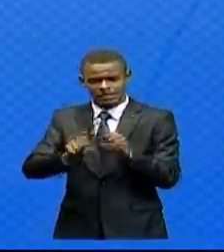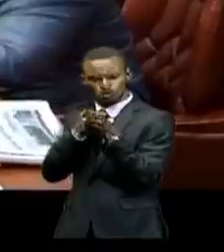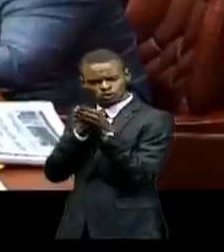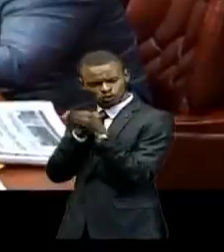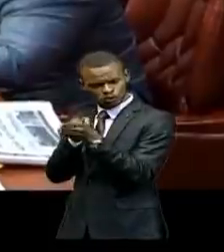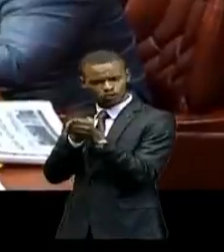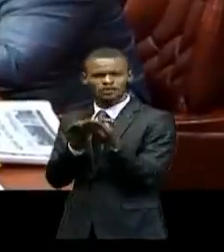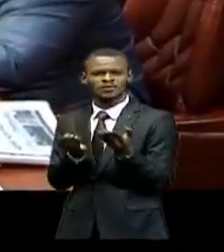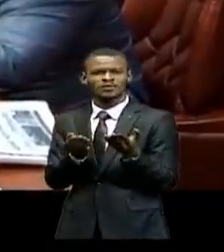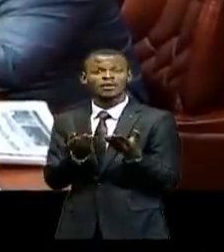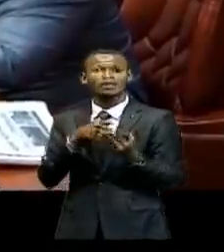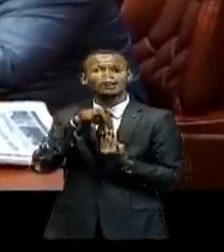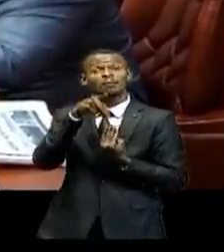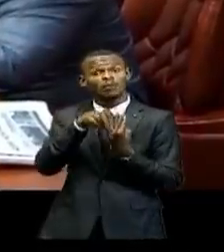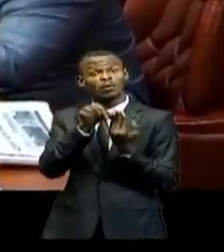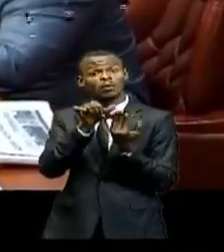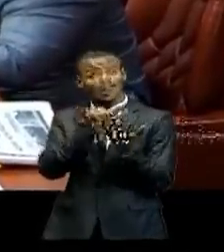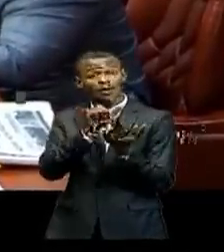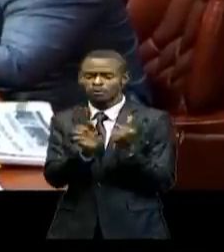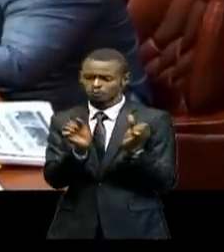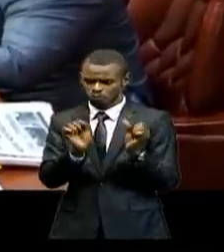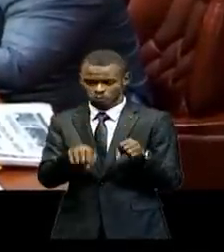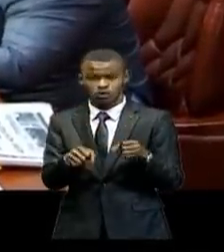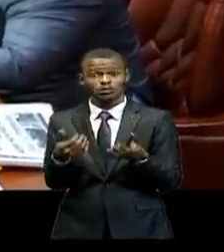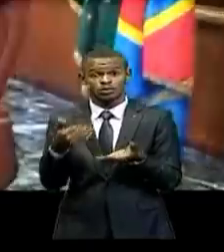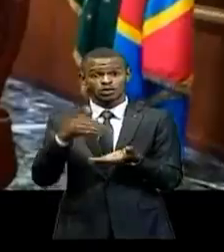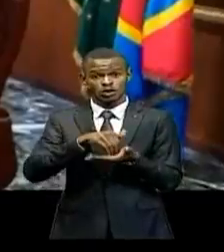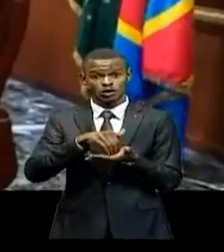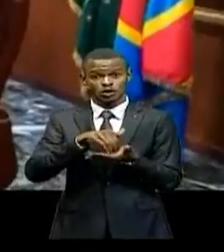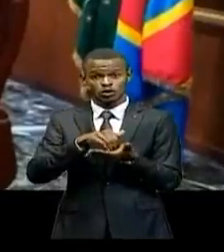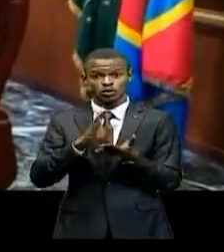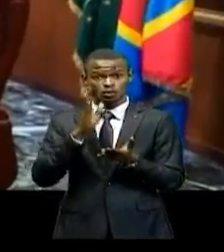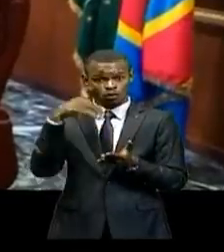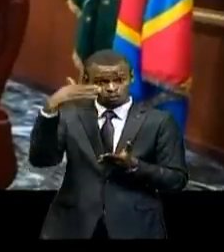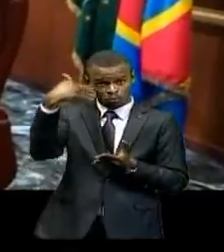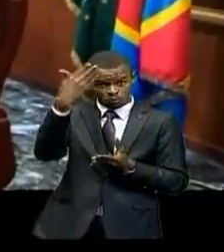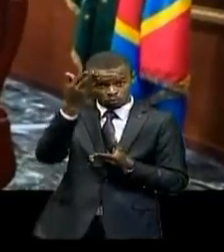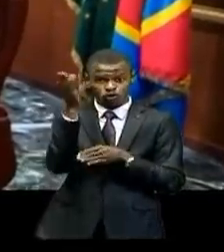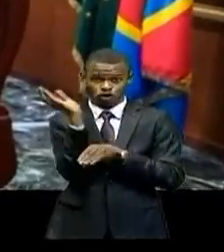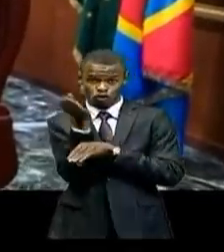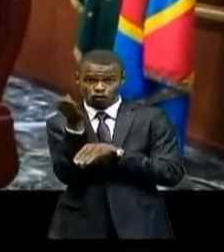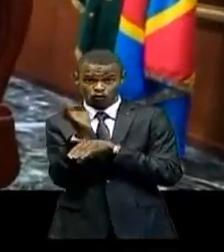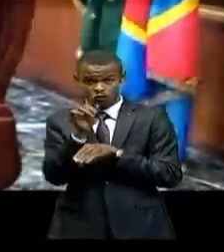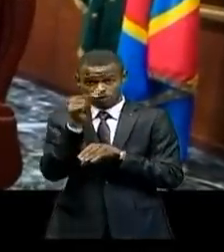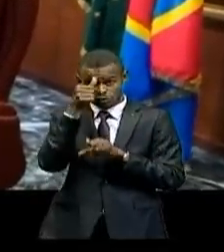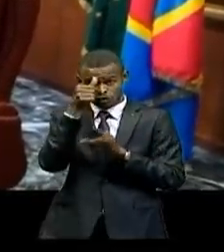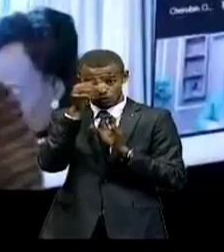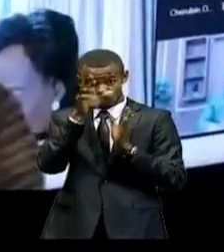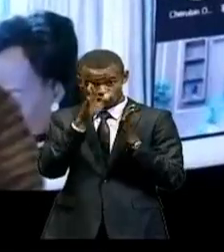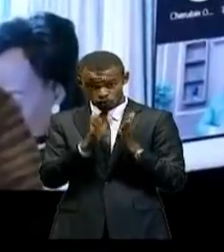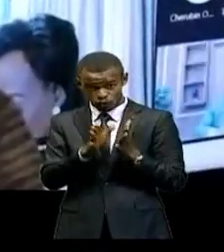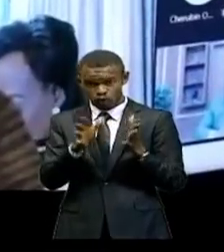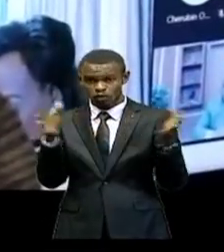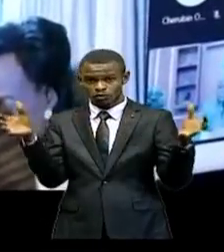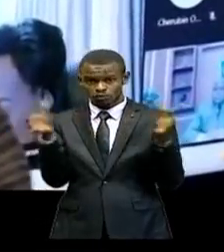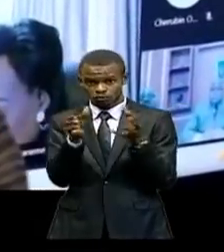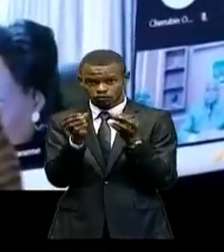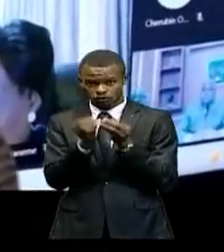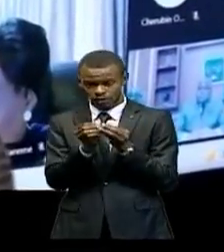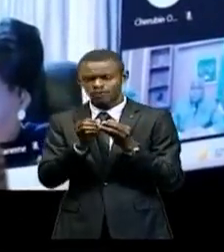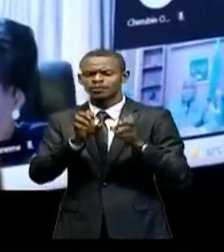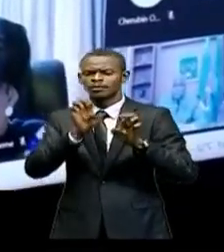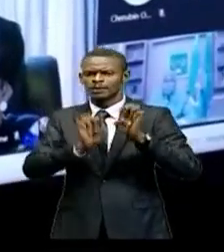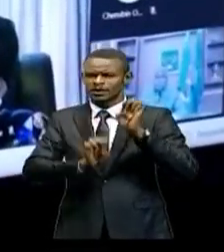également être au cœur des thématiques de la prochaine conférence de gouverneurs. Ainsi, le président de la République a instruit